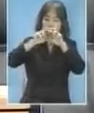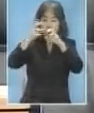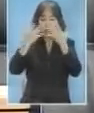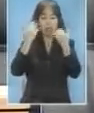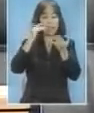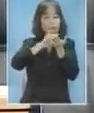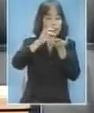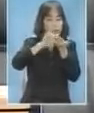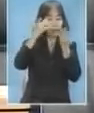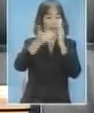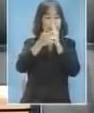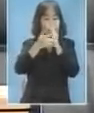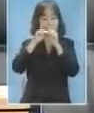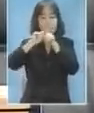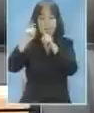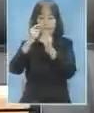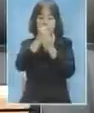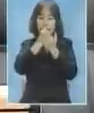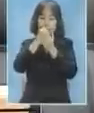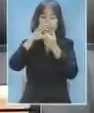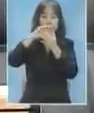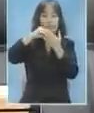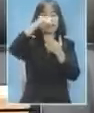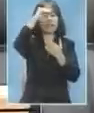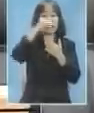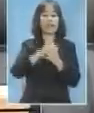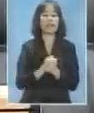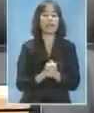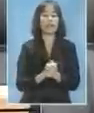ยอินเทอร์เน็ตด้วยอะไรซึ่งเอื้ออำนวยในด้านเทคโนโลยีเพื่อการศึกษา